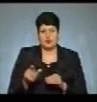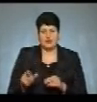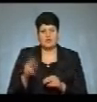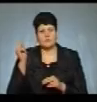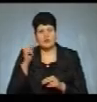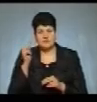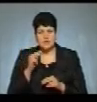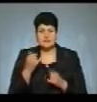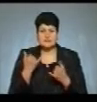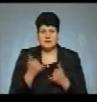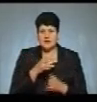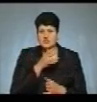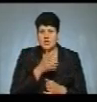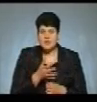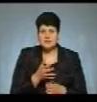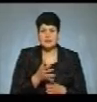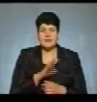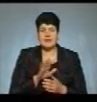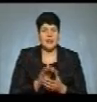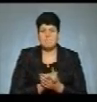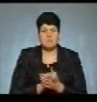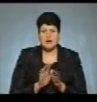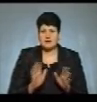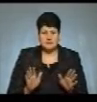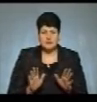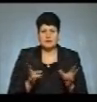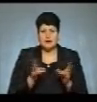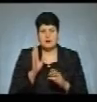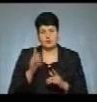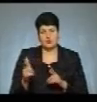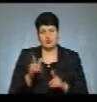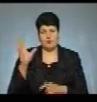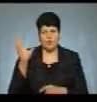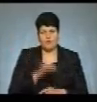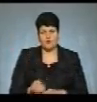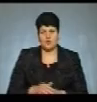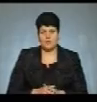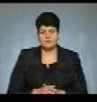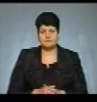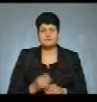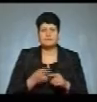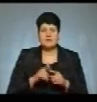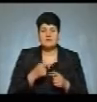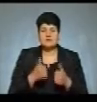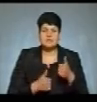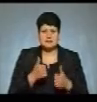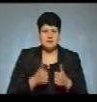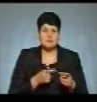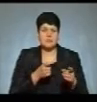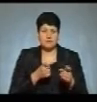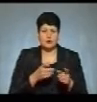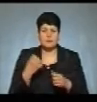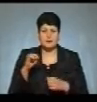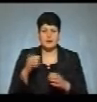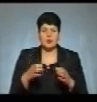навчилися, бо зараз час немирний, треба бути готовим до всього. У цих змаганнях із пейнтболу перемогла